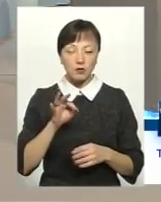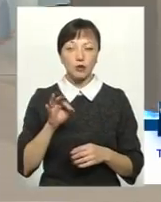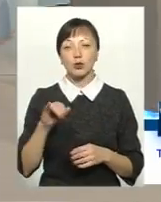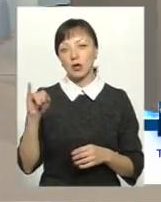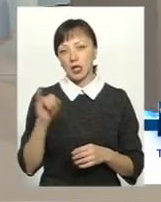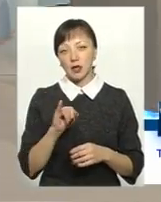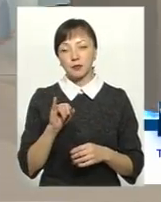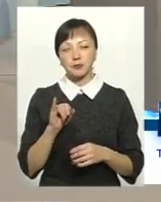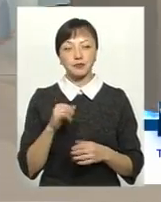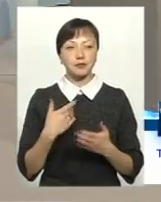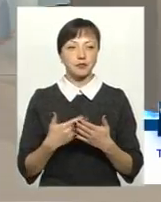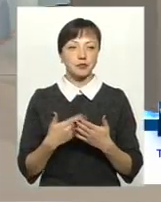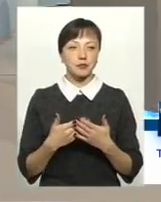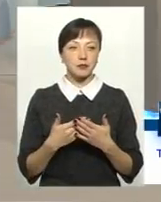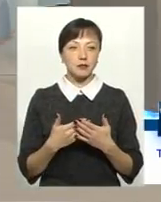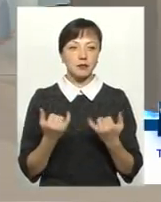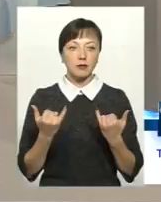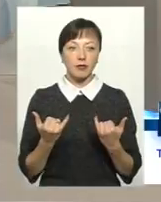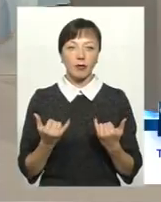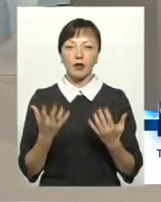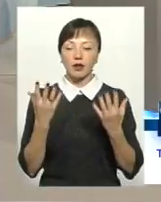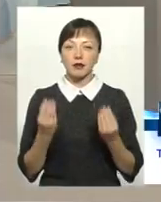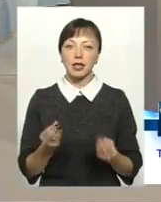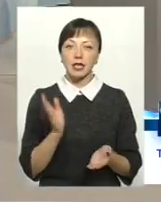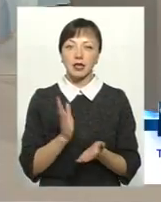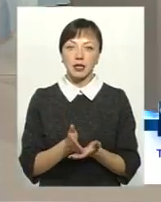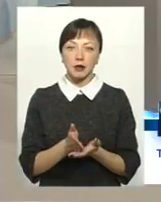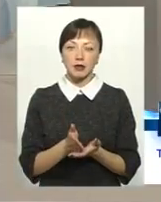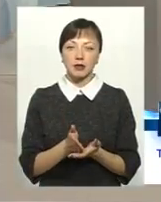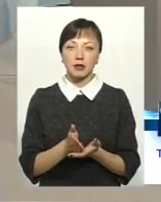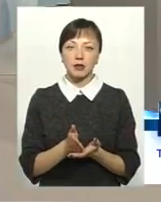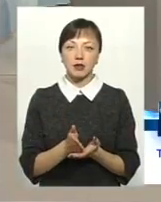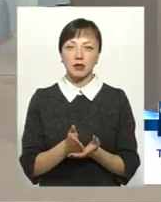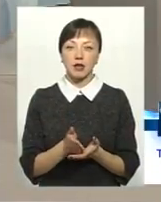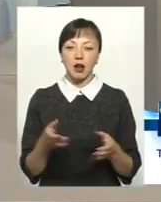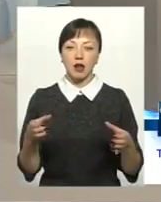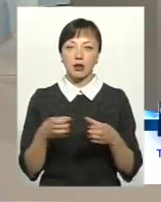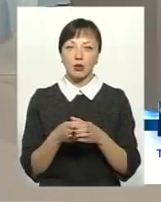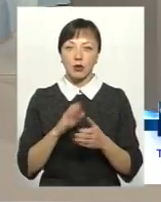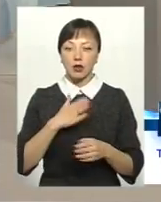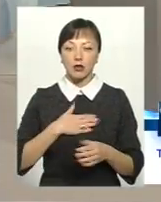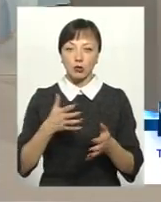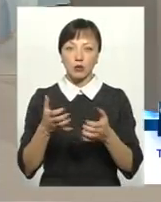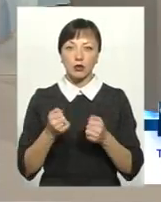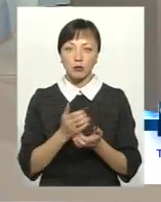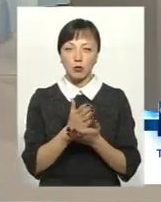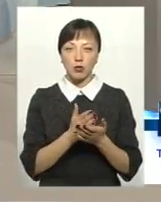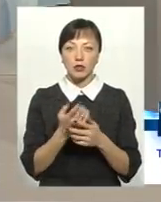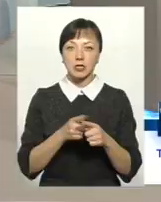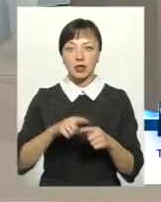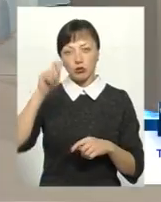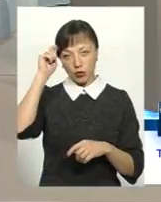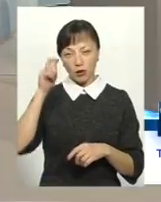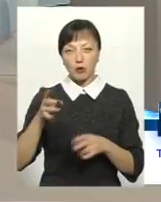І, наприклад, на сьогоднішній день є категорія наших отримувачів послуг, категорія клієнтів – це чоловіки,